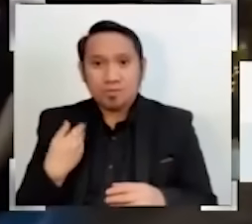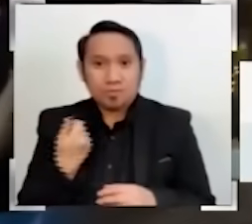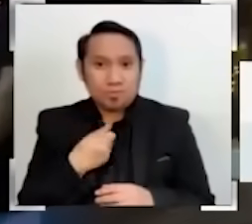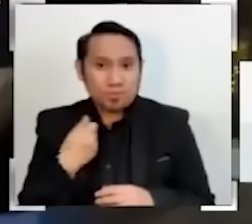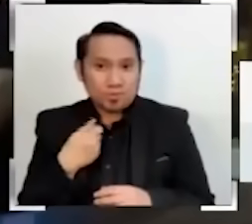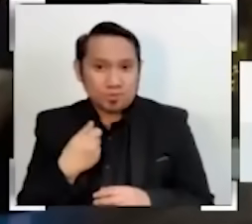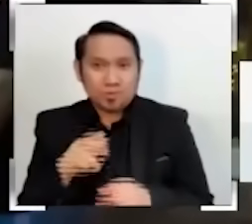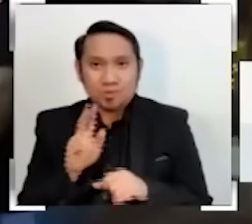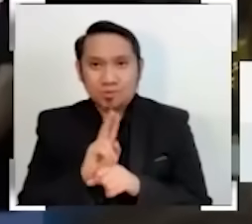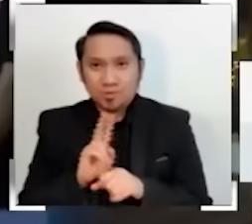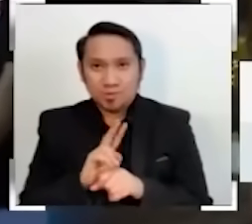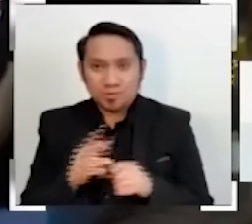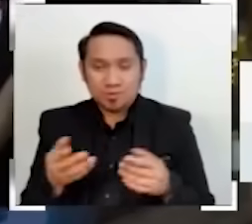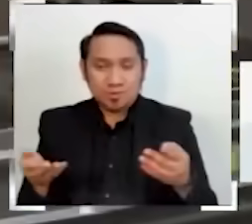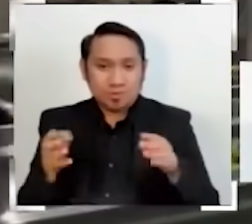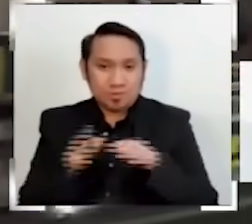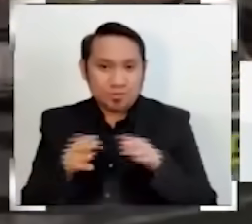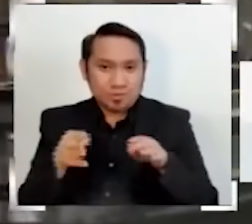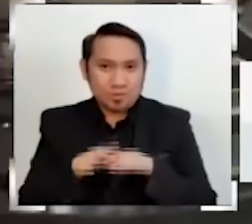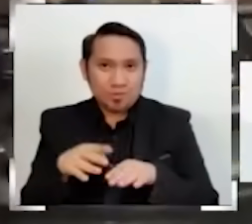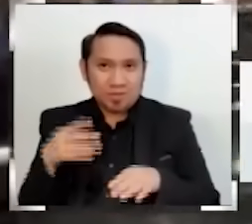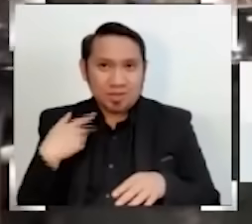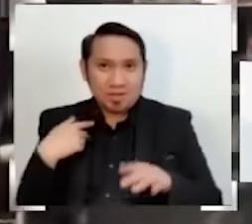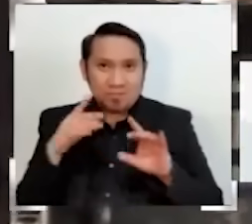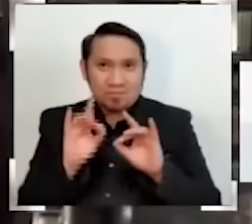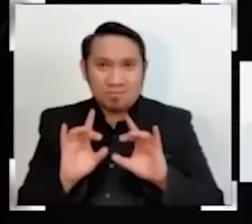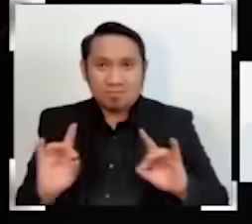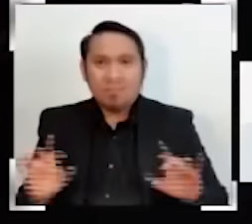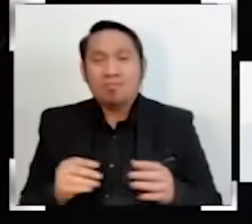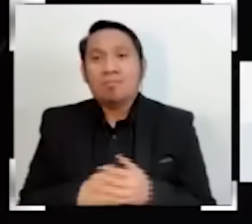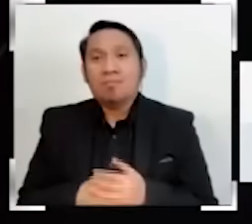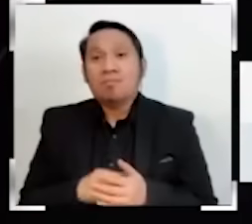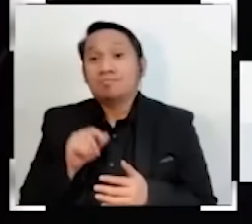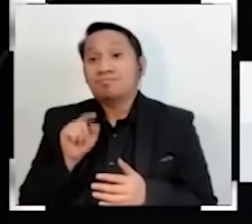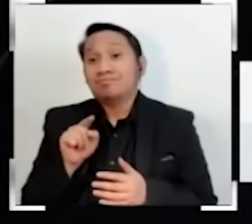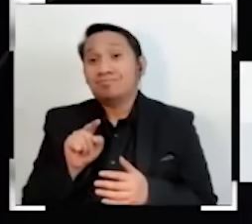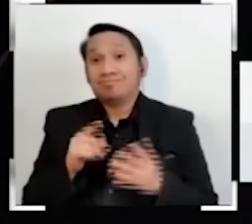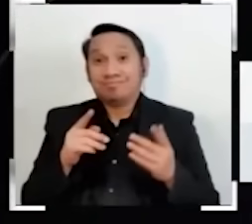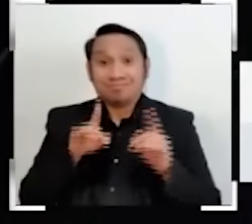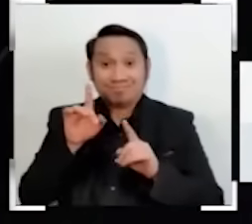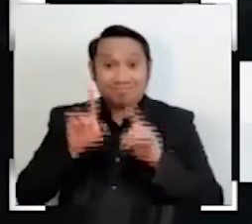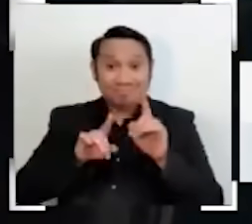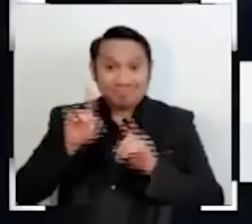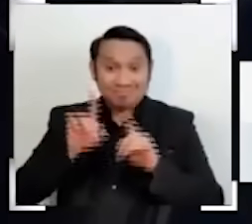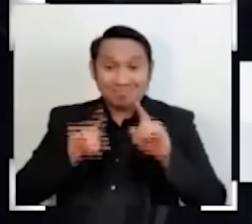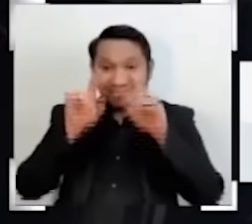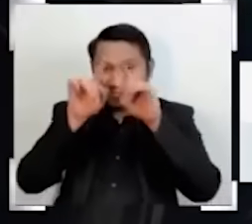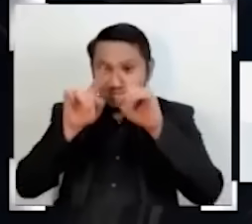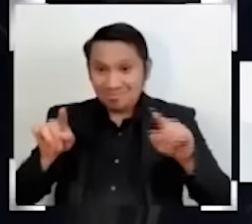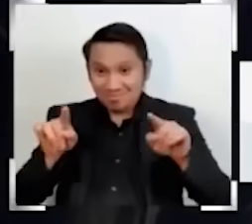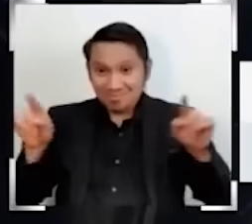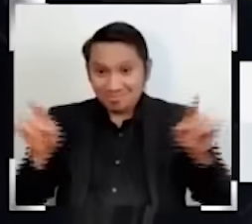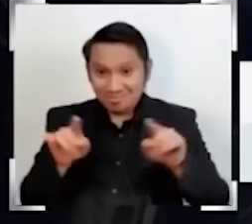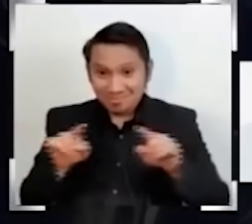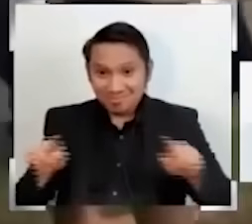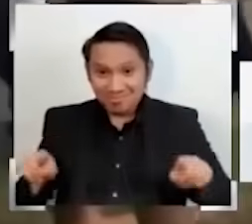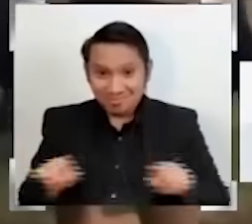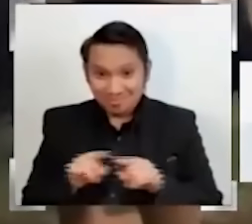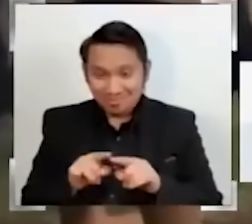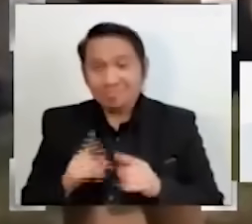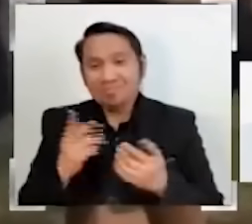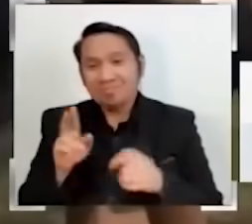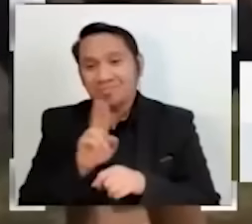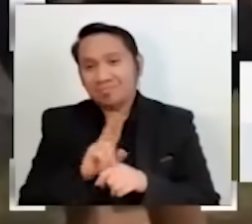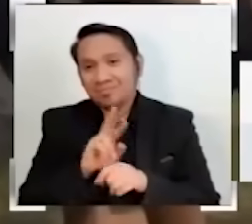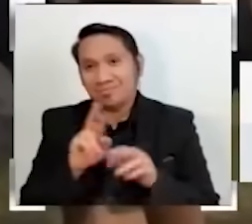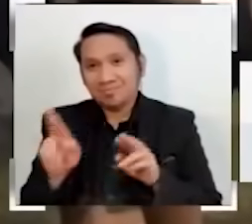na binalot ng Christmas lights. Ang mga parol, gawa sa indigenous at recycled materials. May